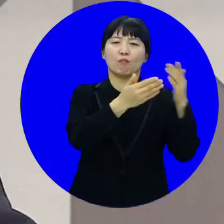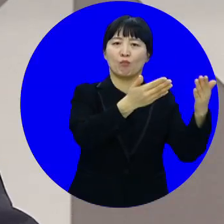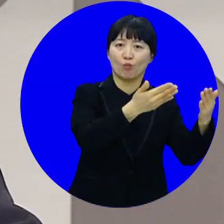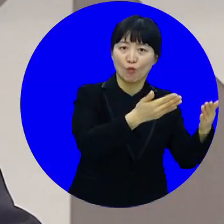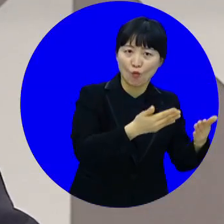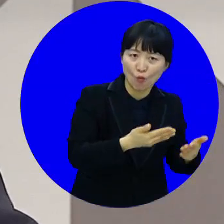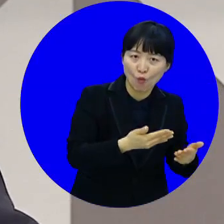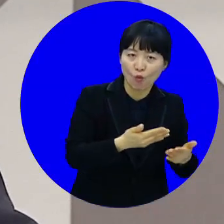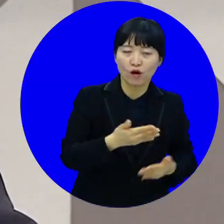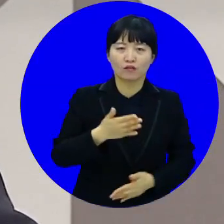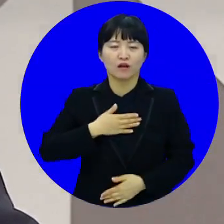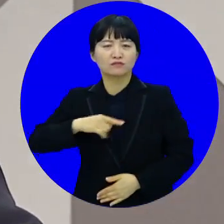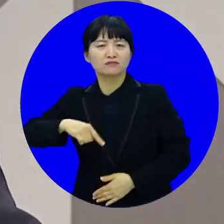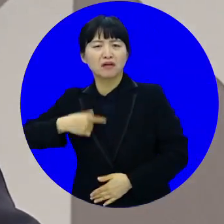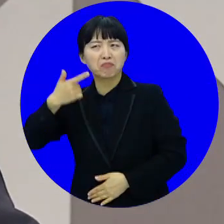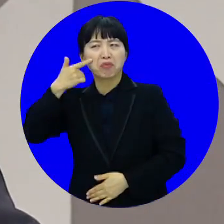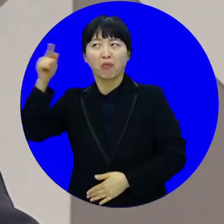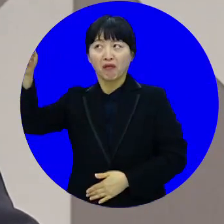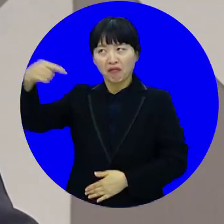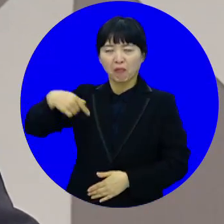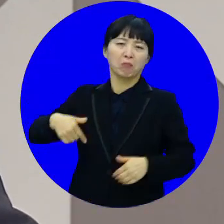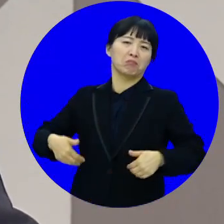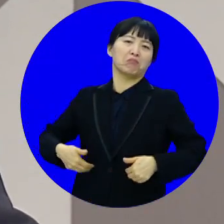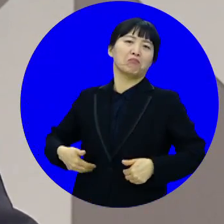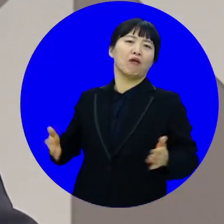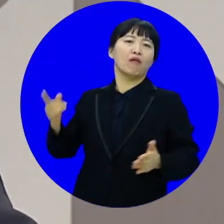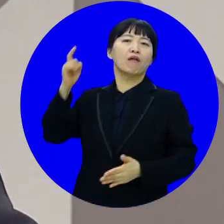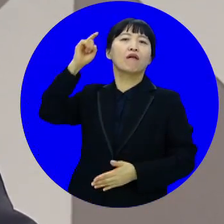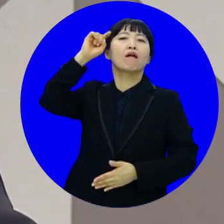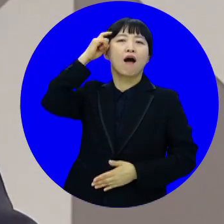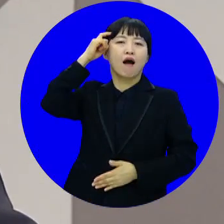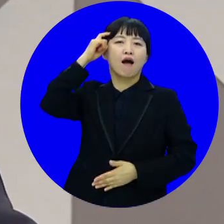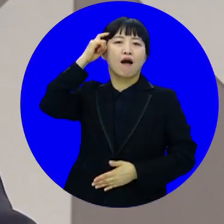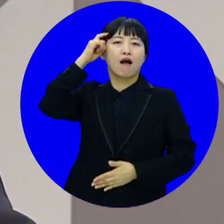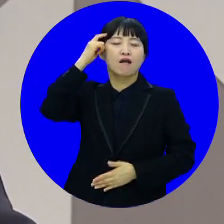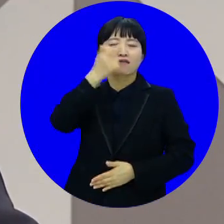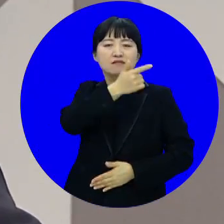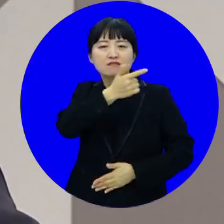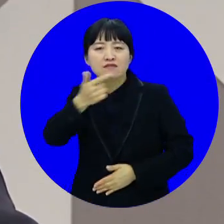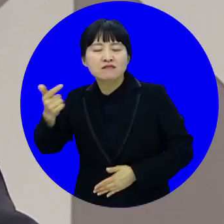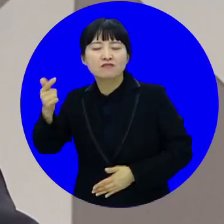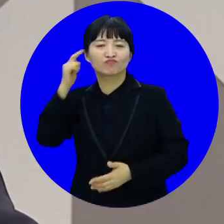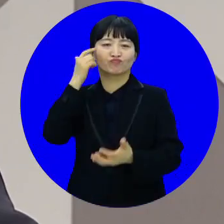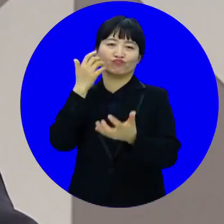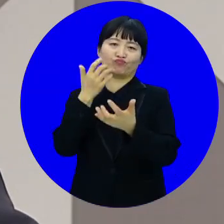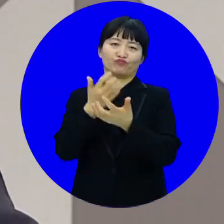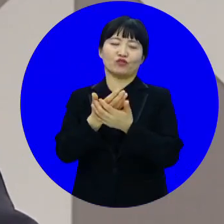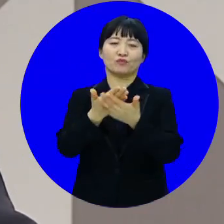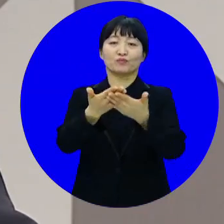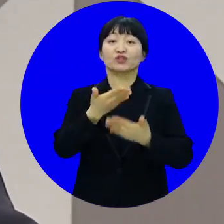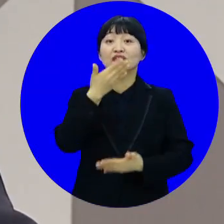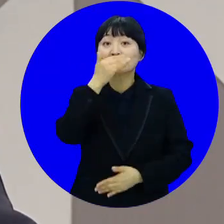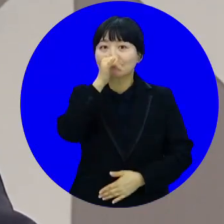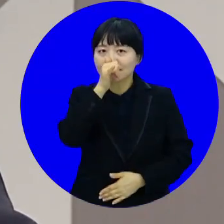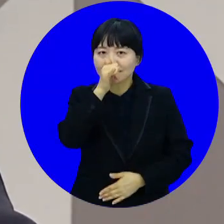받게 되고 자기 자신이 부모한테 별로 필요로 하는 존재가 아니라는 느낌을 받으면서 커다란 심리적인 충격을 받을 수도